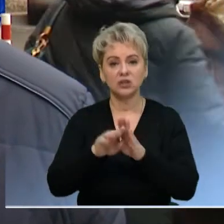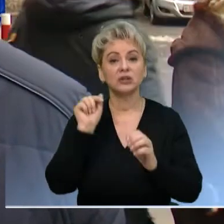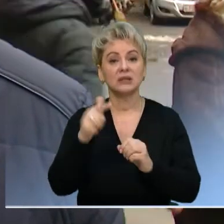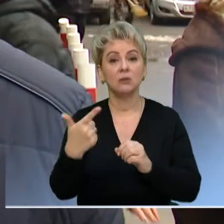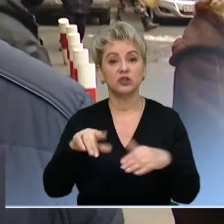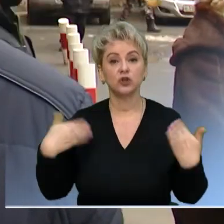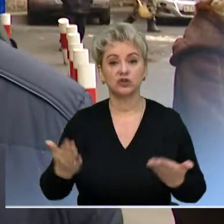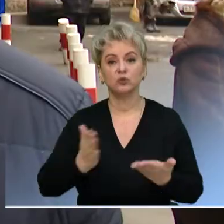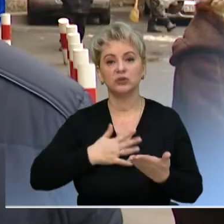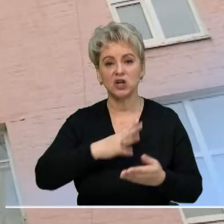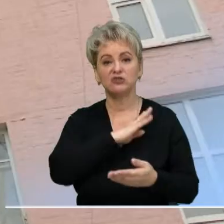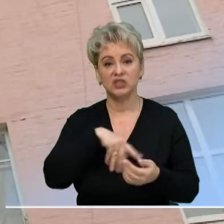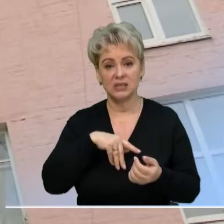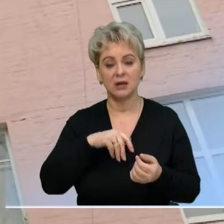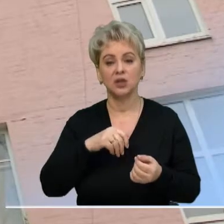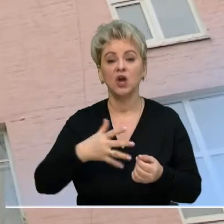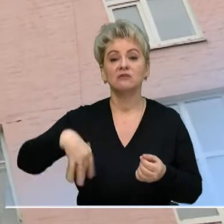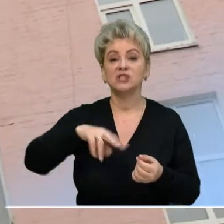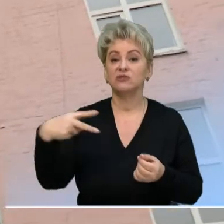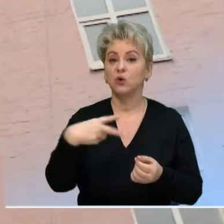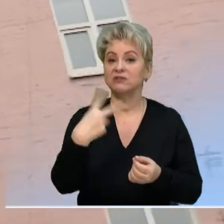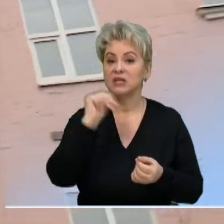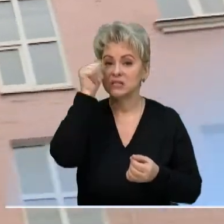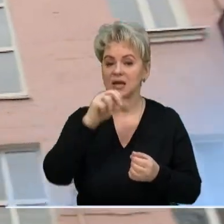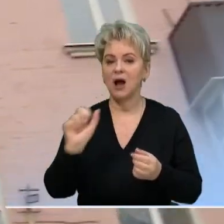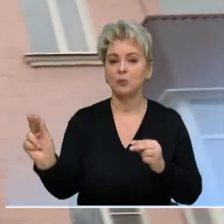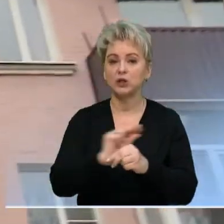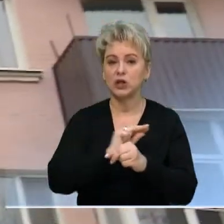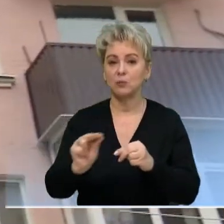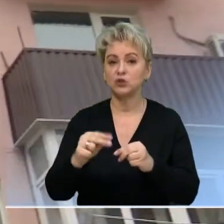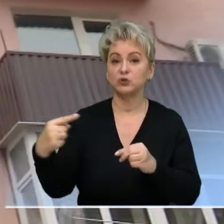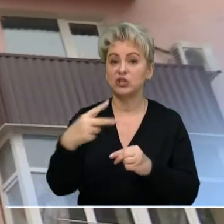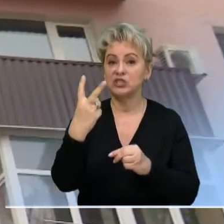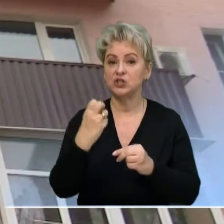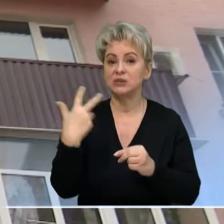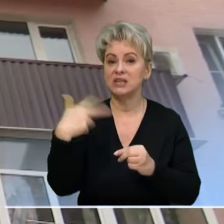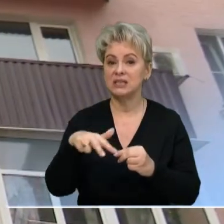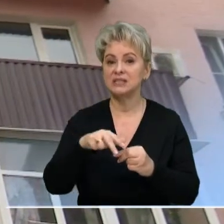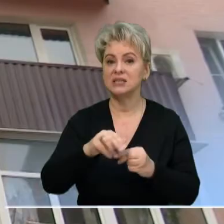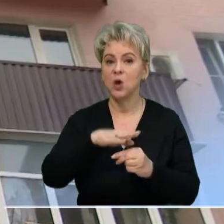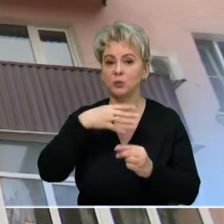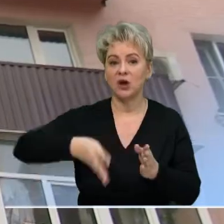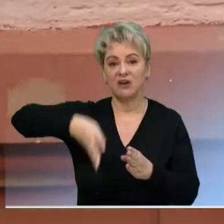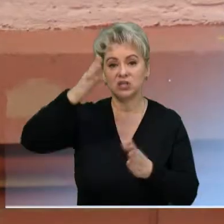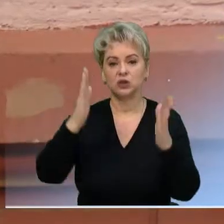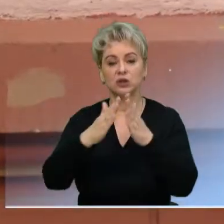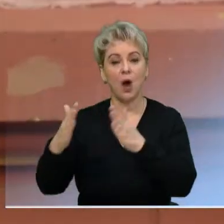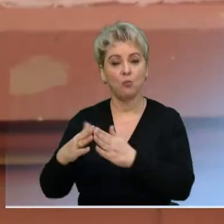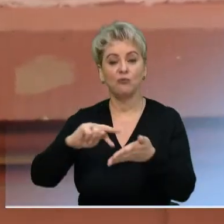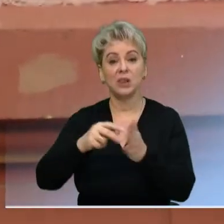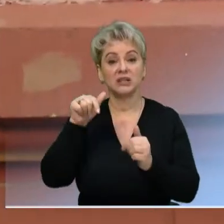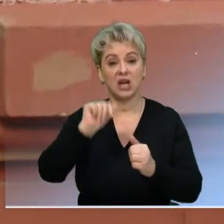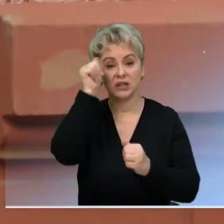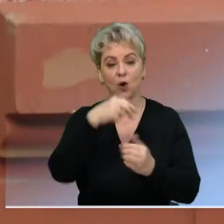там, где проживают наши ветераны. Всего в 2020-м капитально отремонтировали 1230 многоквартирных домов. В планах